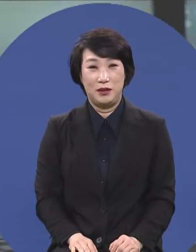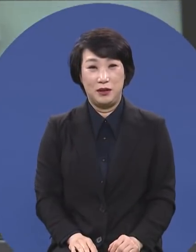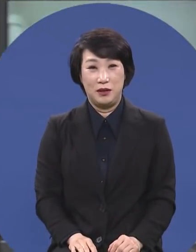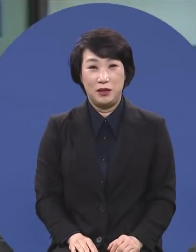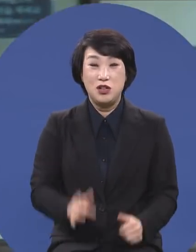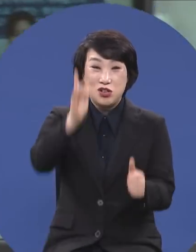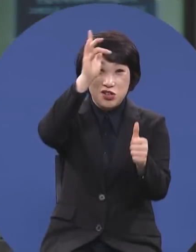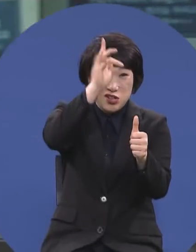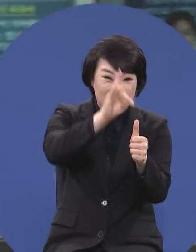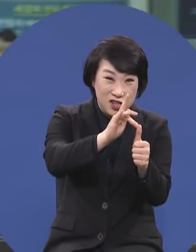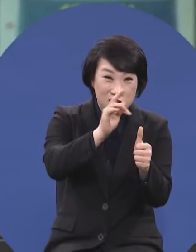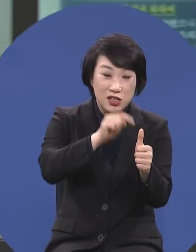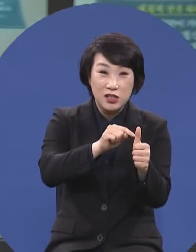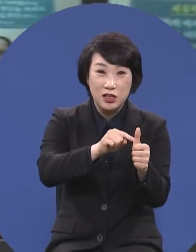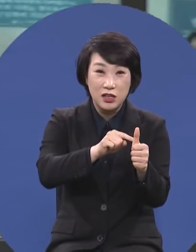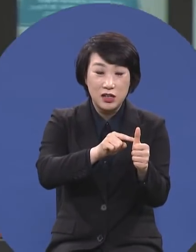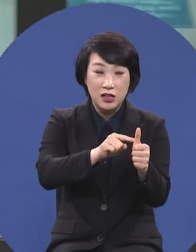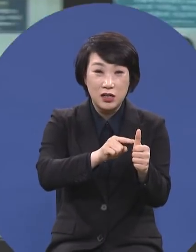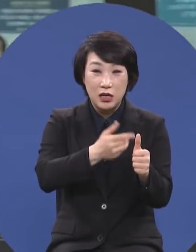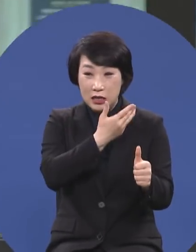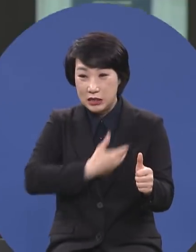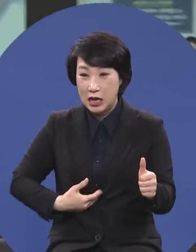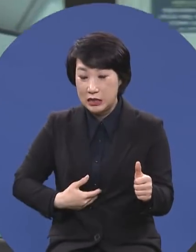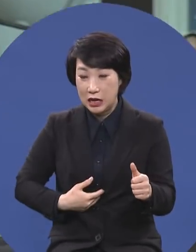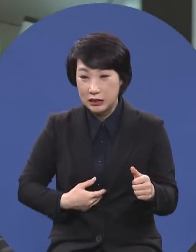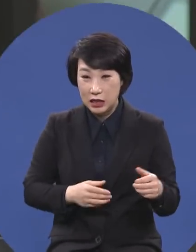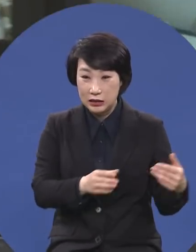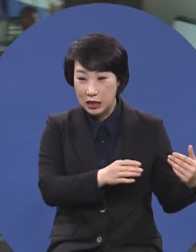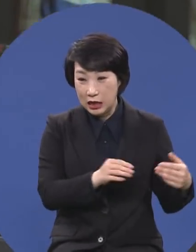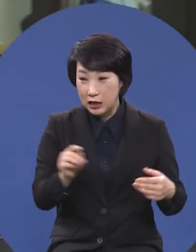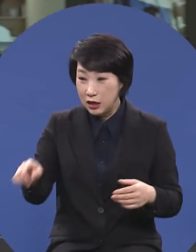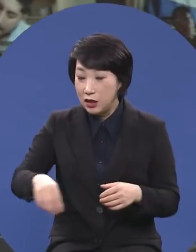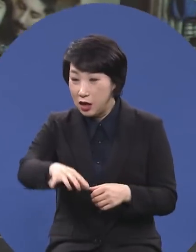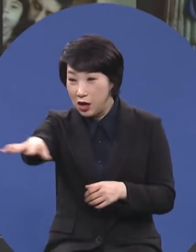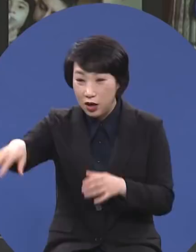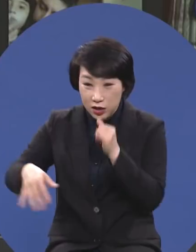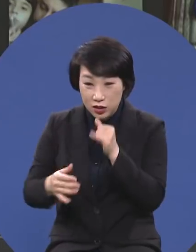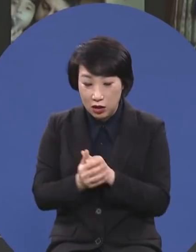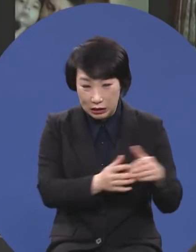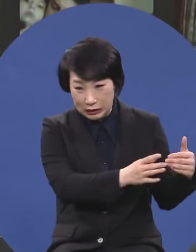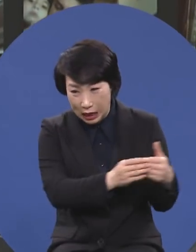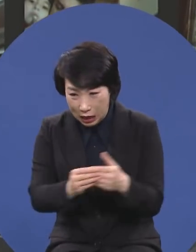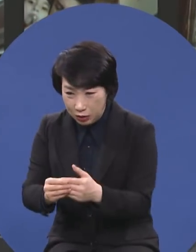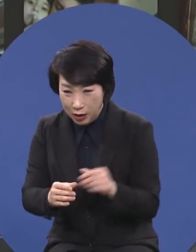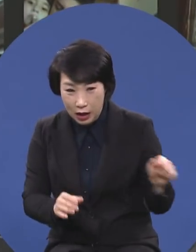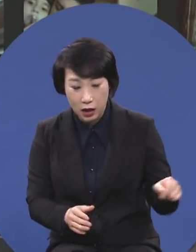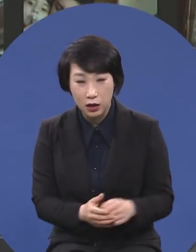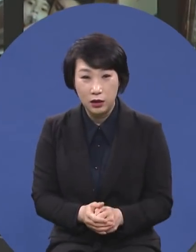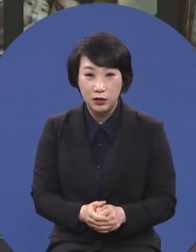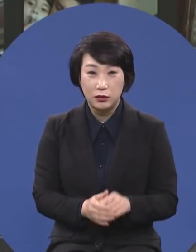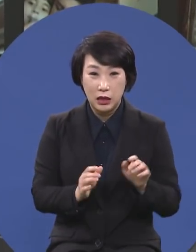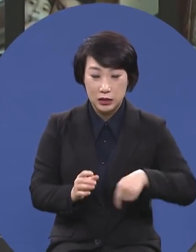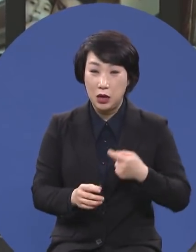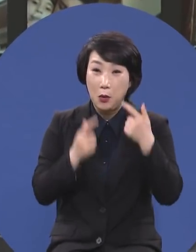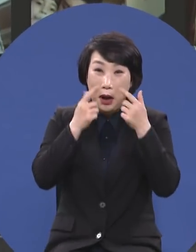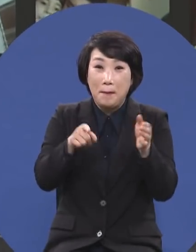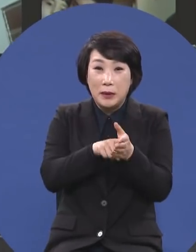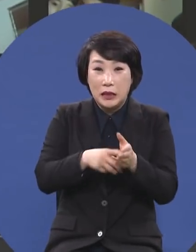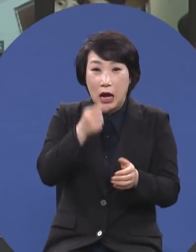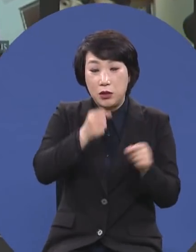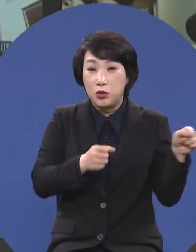귀신 들린 자식을 제자들에게 데리고 왔습니다. 근데 자기 확신을 가지고